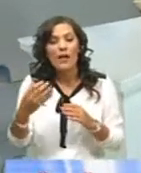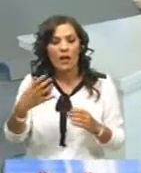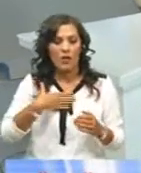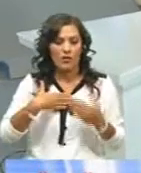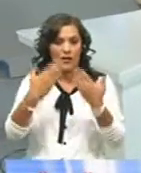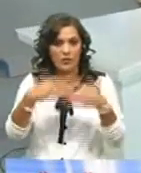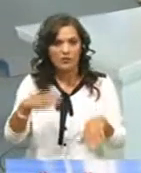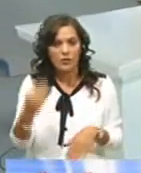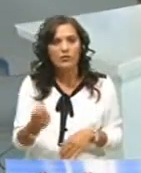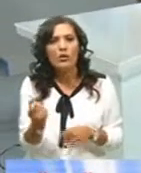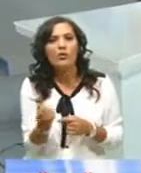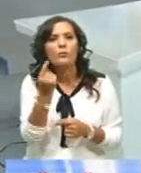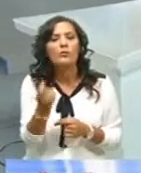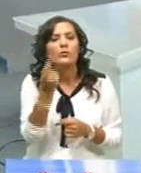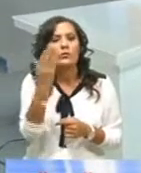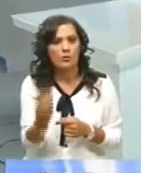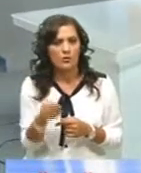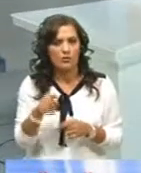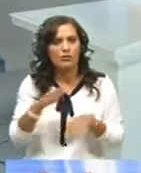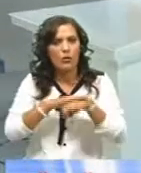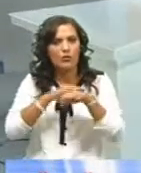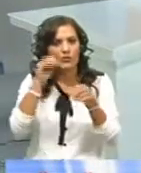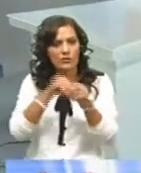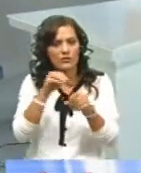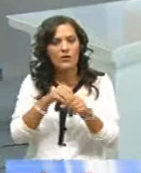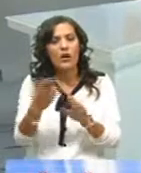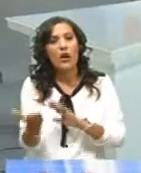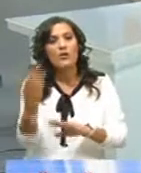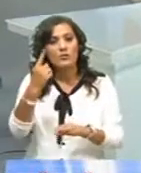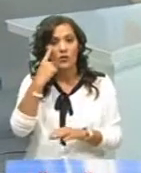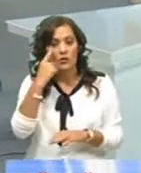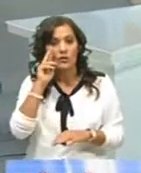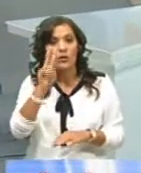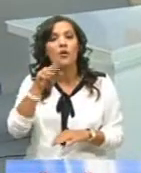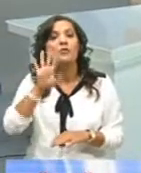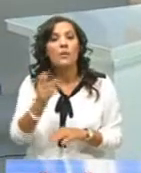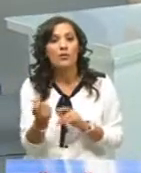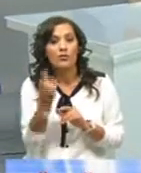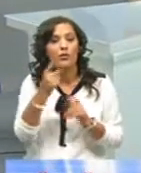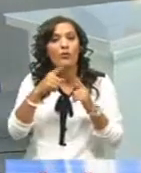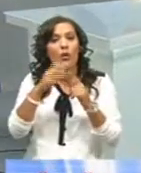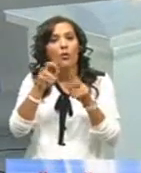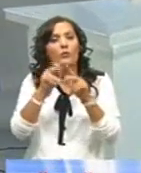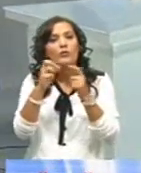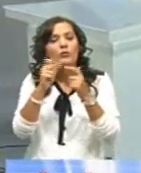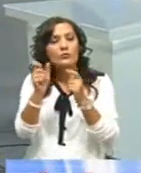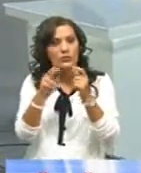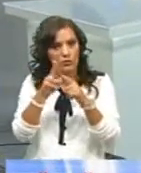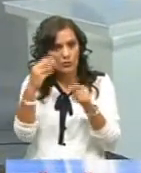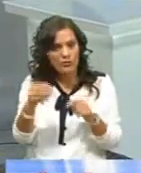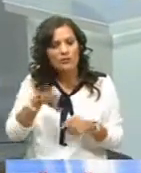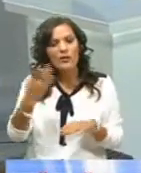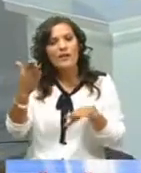geçerse tomurcuklanma olur logu da ve önce gözle görülmeyen tomurcuklanma lar daha sonra